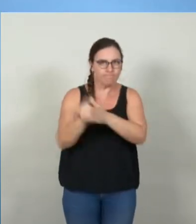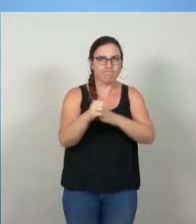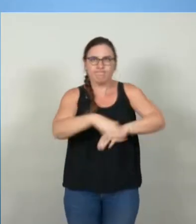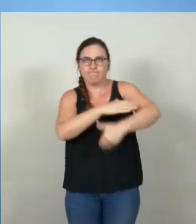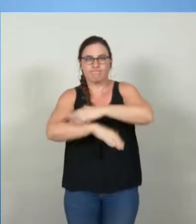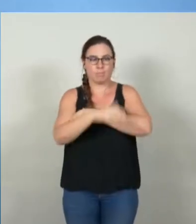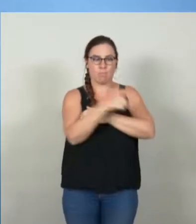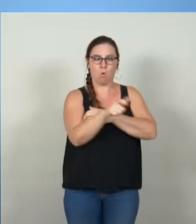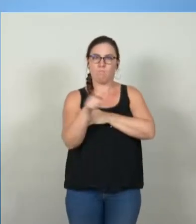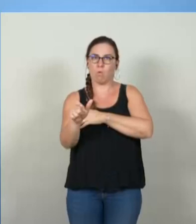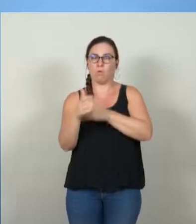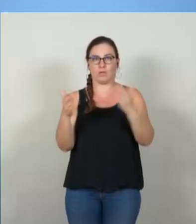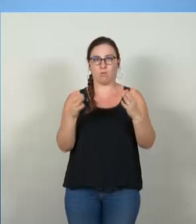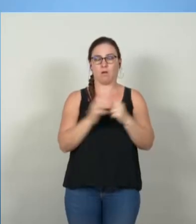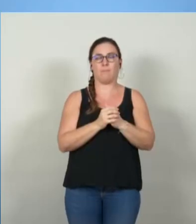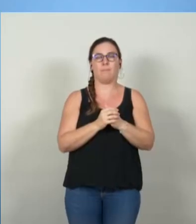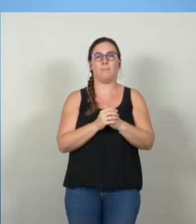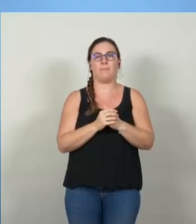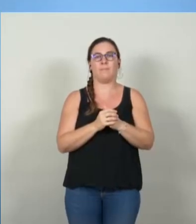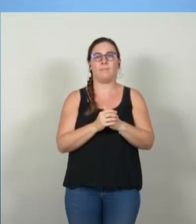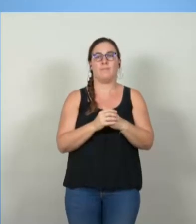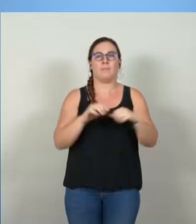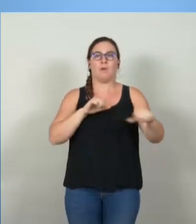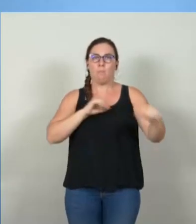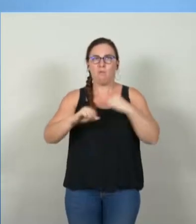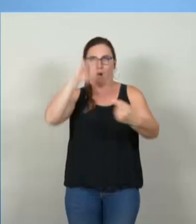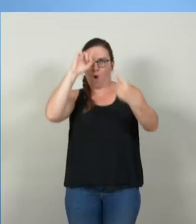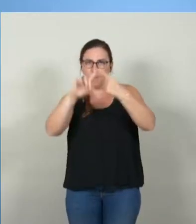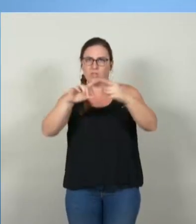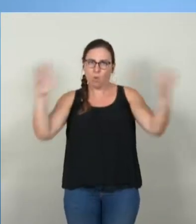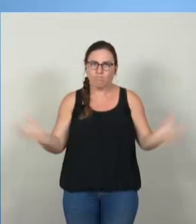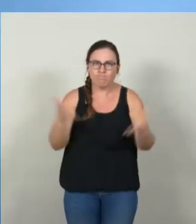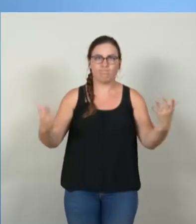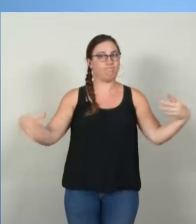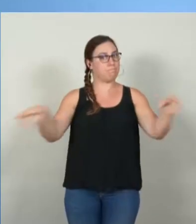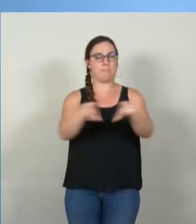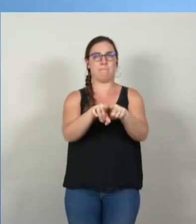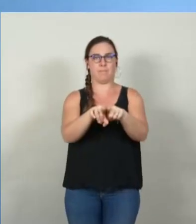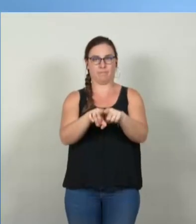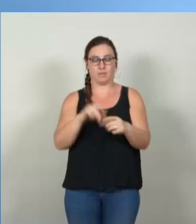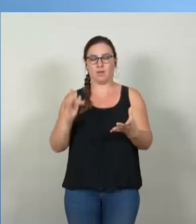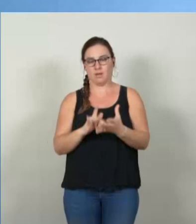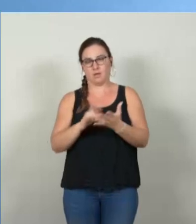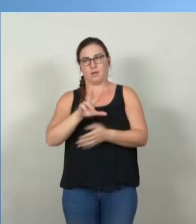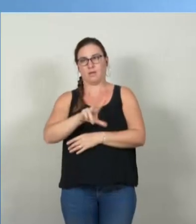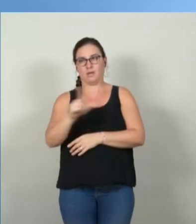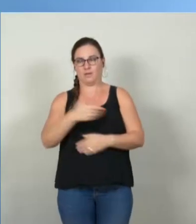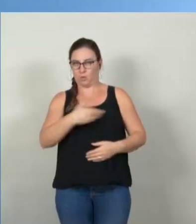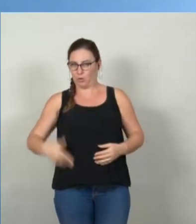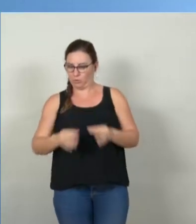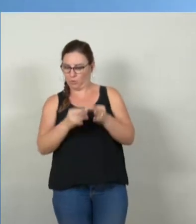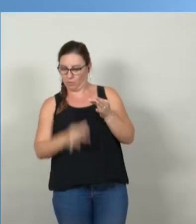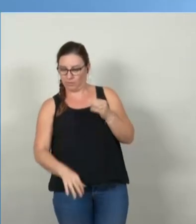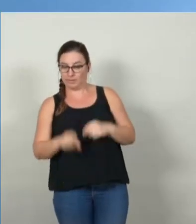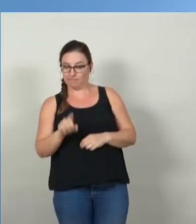les deux termes sont bien sûr les deux séquences d'un même mouvement d'une même ambition pour le territoire et la page 32 se conclut par et